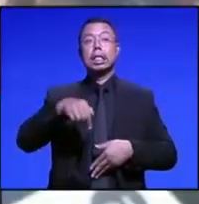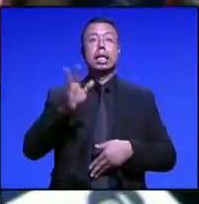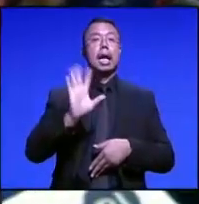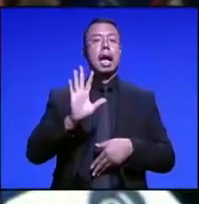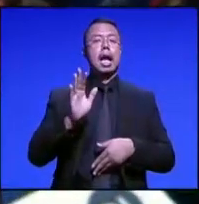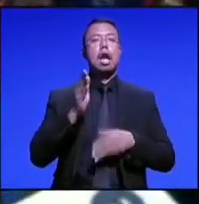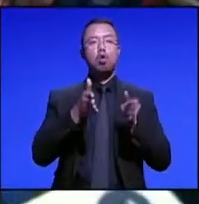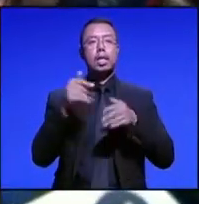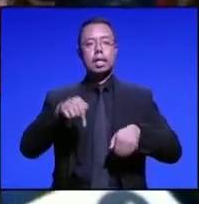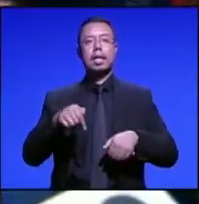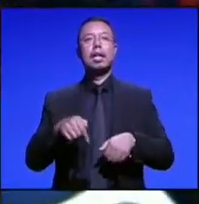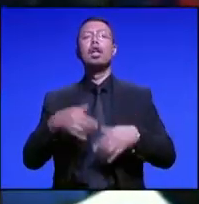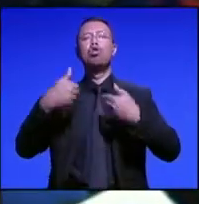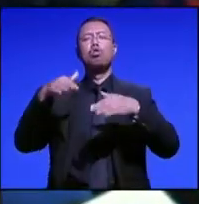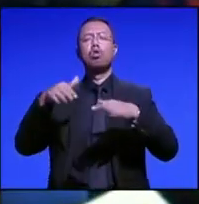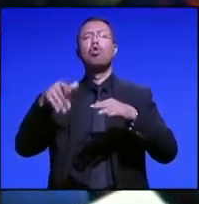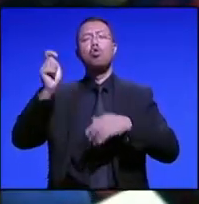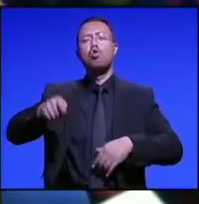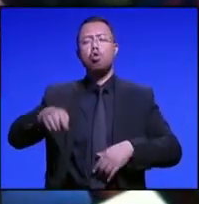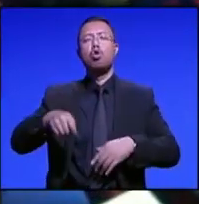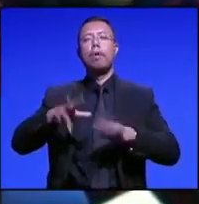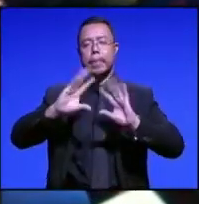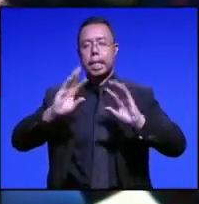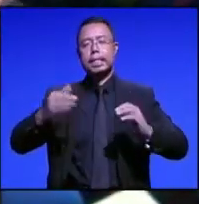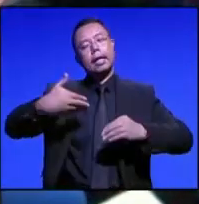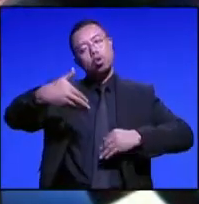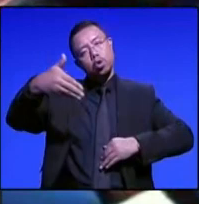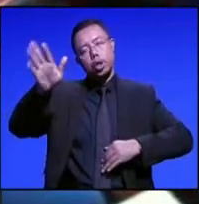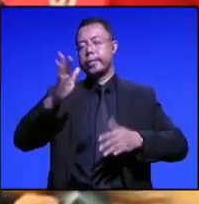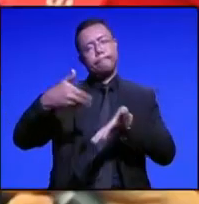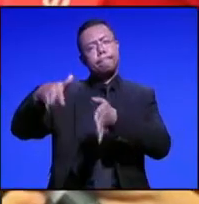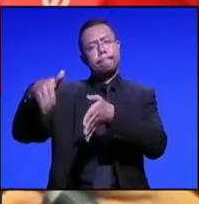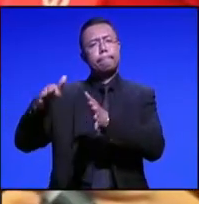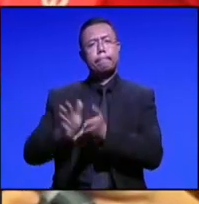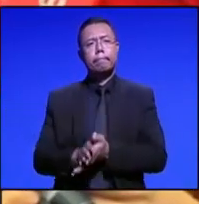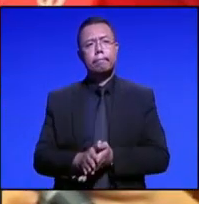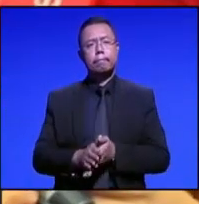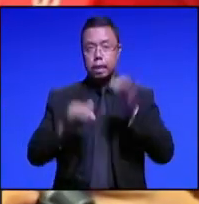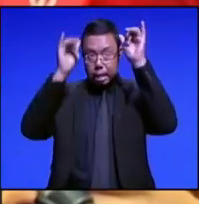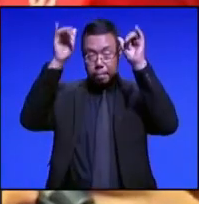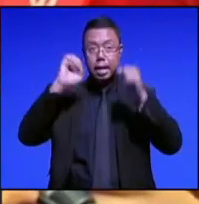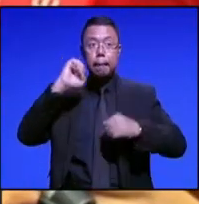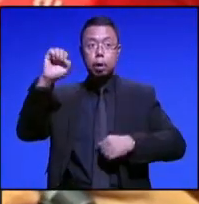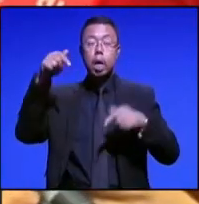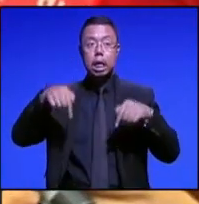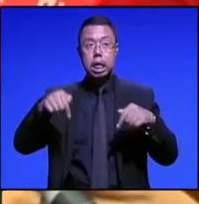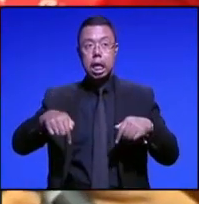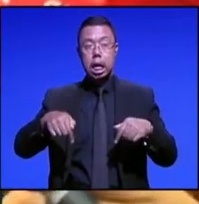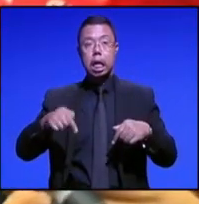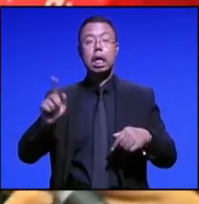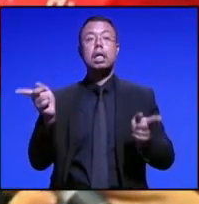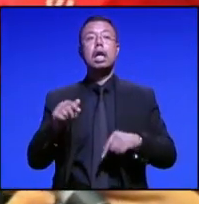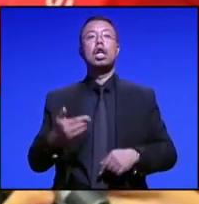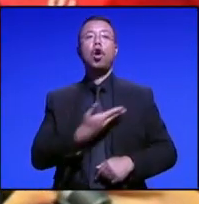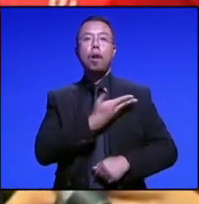di luar sini. Biar hukum yang berjalan sesuai dengan mekanisme. Di perjuangan menjadi sebuah korban